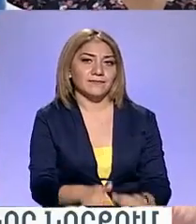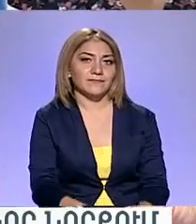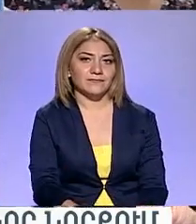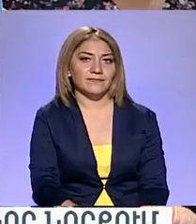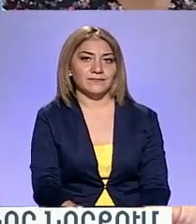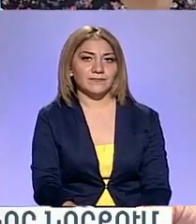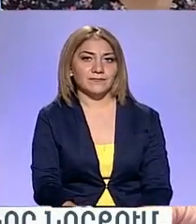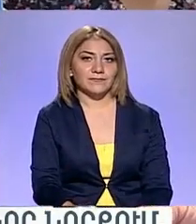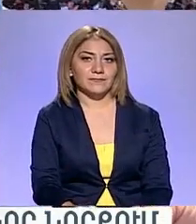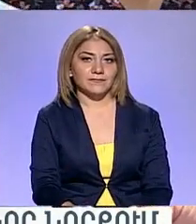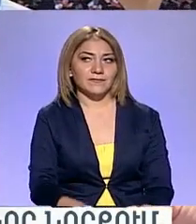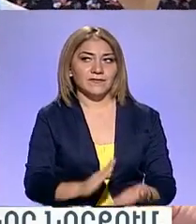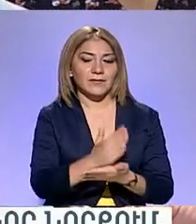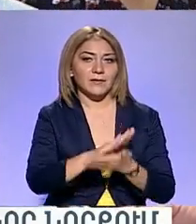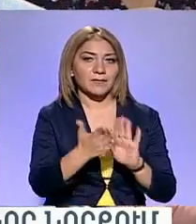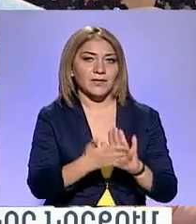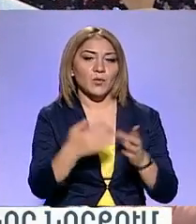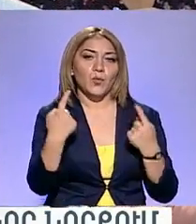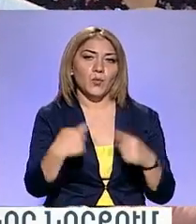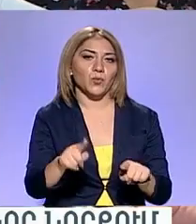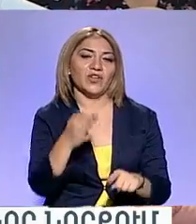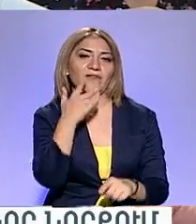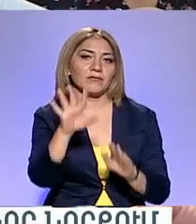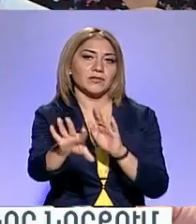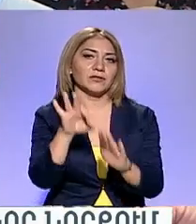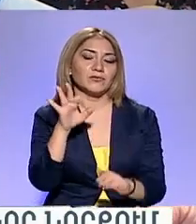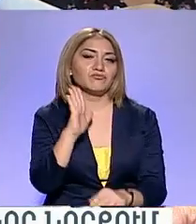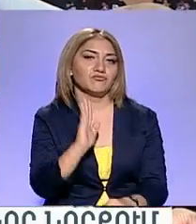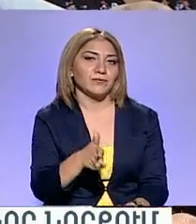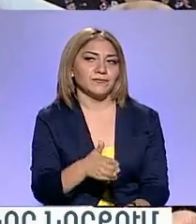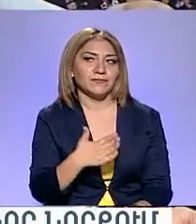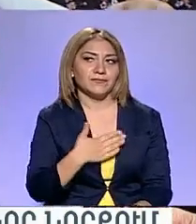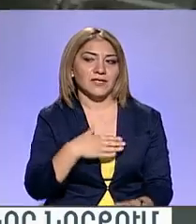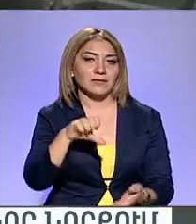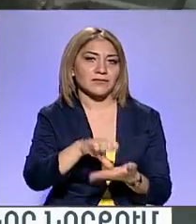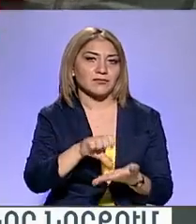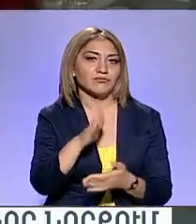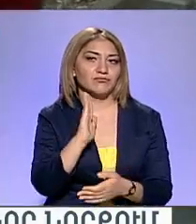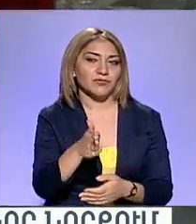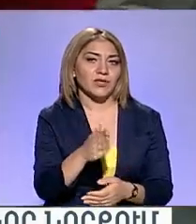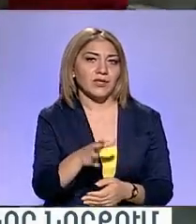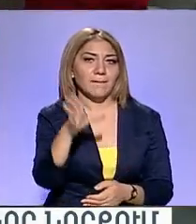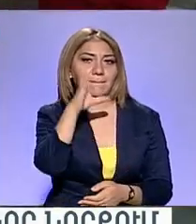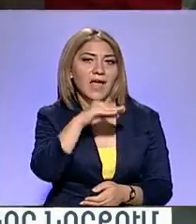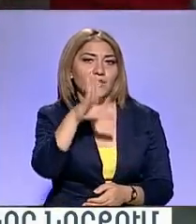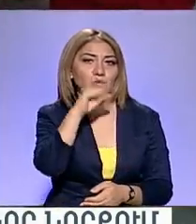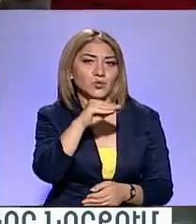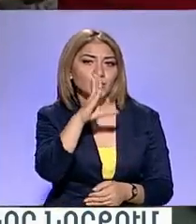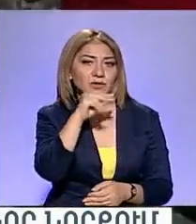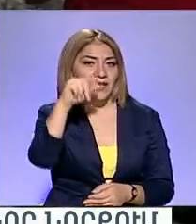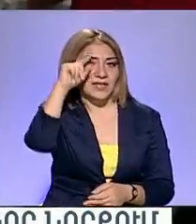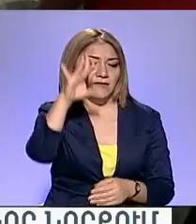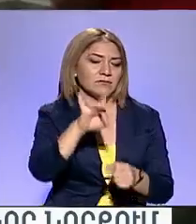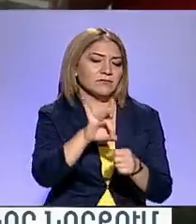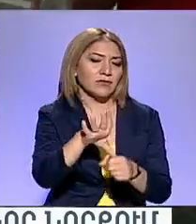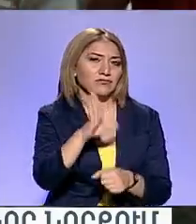պայմանագրային հարաբերությունների կնքում այլ օպերատորների հետ նաև մեր մասնակցությամբ։ Մարշրուտ կա, հասկացությունը Երևանում